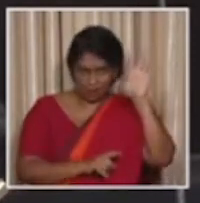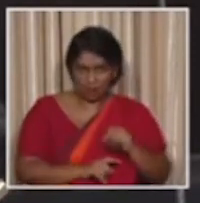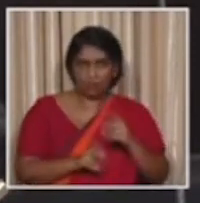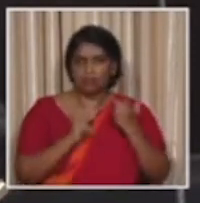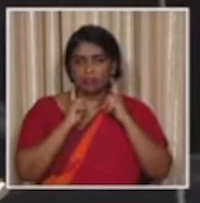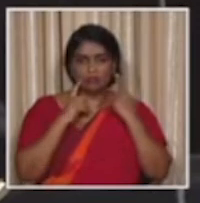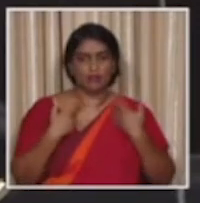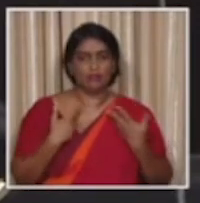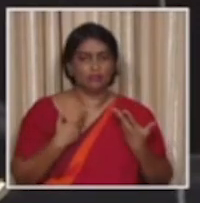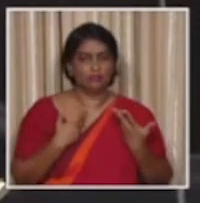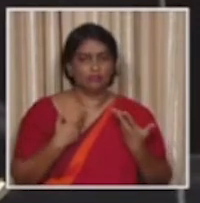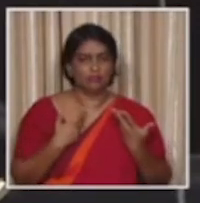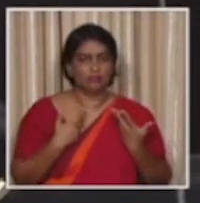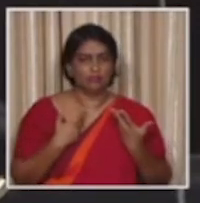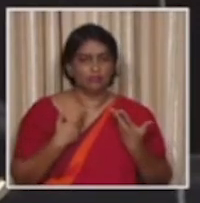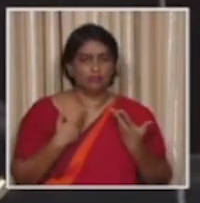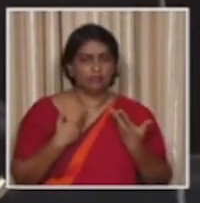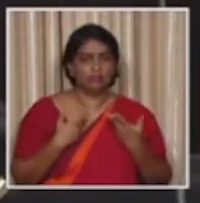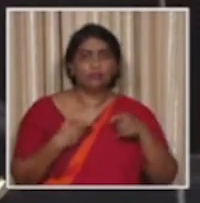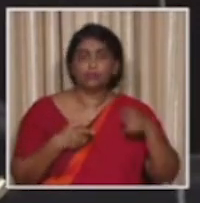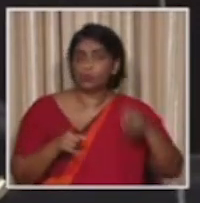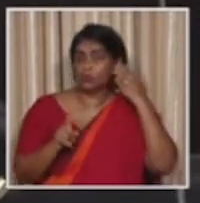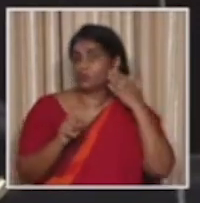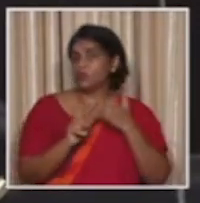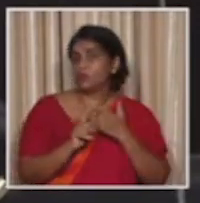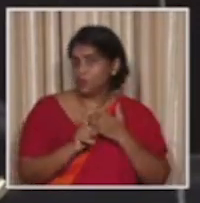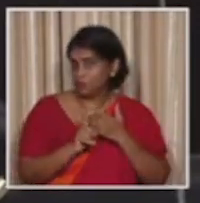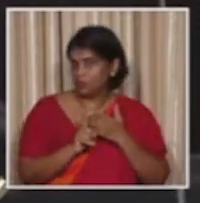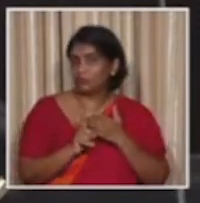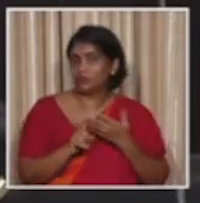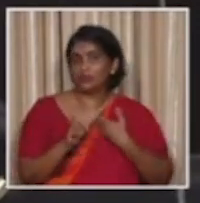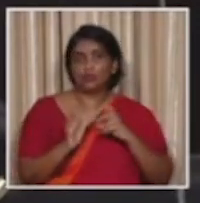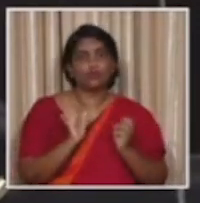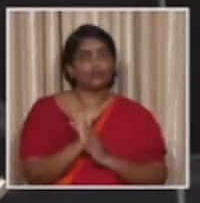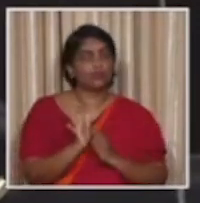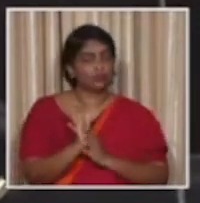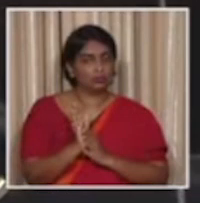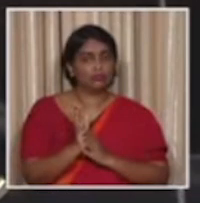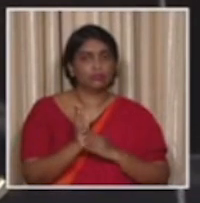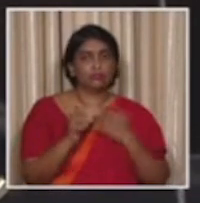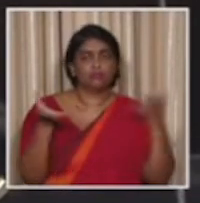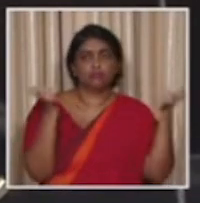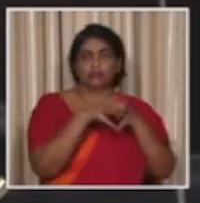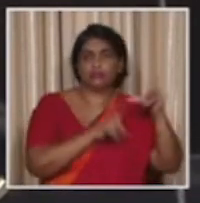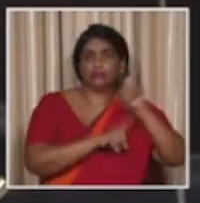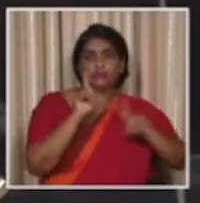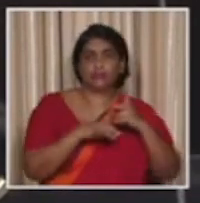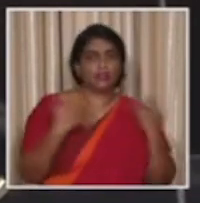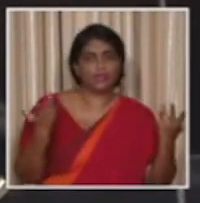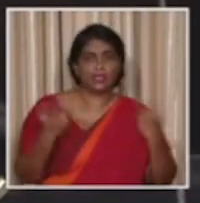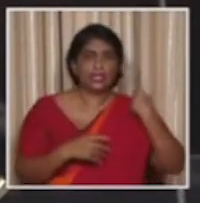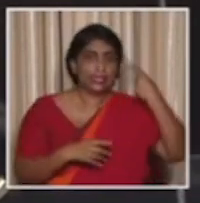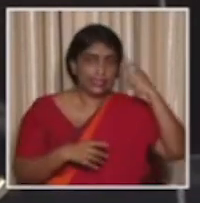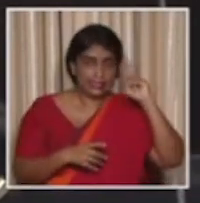නැද්ද කියලා. මොකද මේ සම්බන්ධයෙන් අපේ කාර්ක සභාව තාම හමු වෙලා නැහැ. මොකද